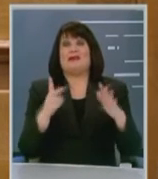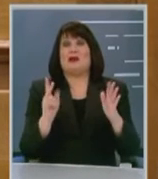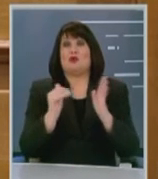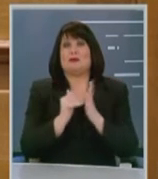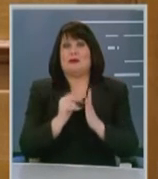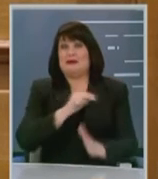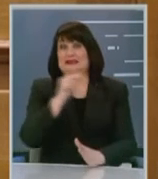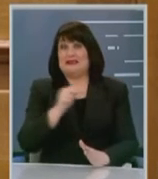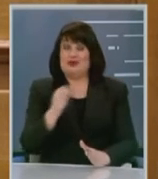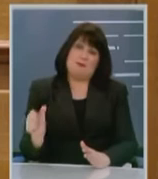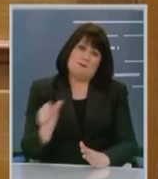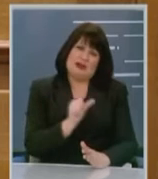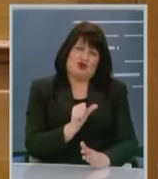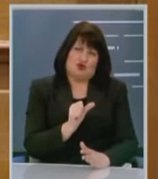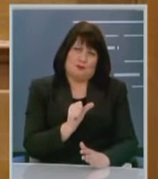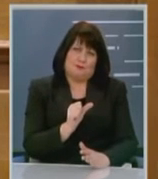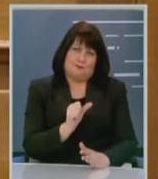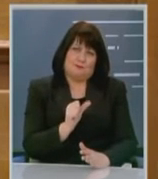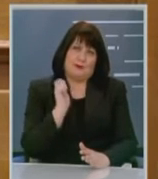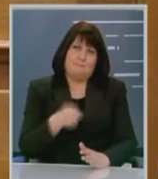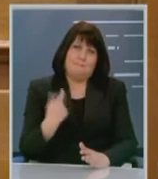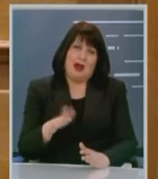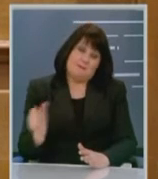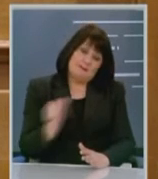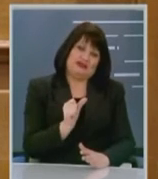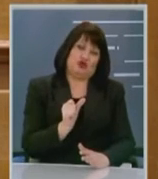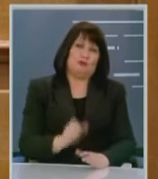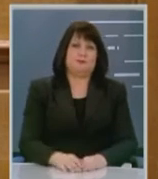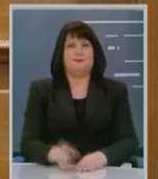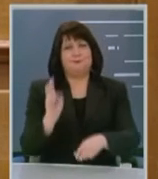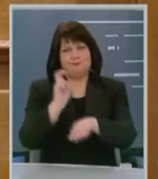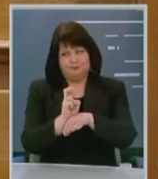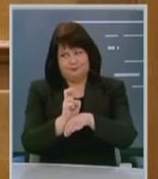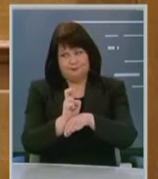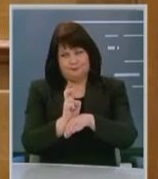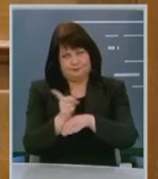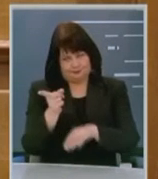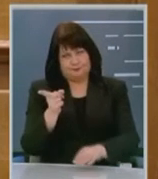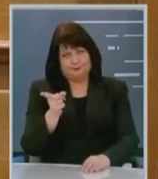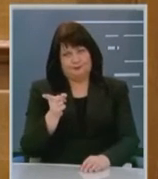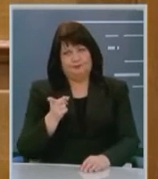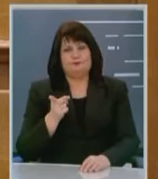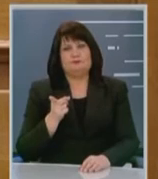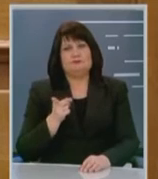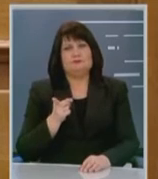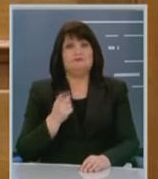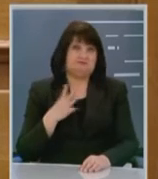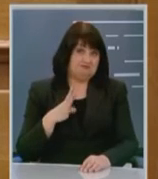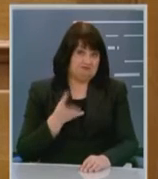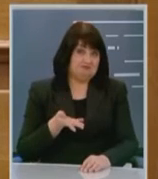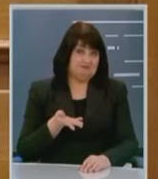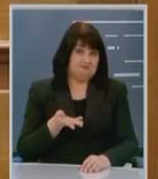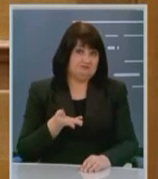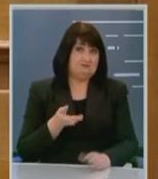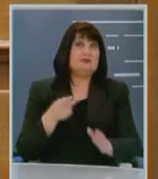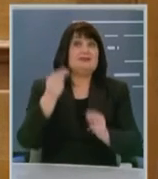66.700.000 ευρώ που ήδη έχουν καταβάλει. Τα υπόλοιπα, αν θέλετε, γιατί είναι και θέματα που